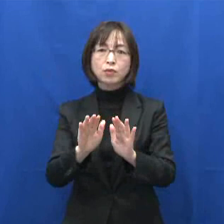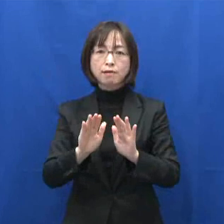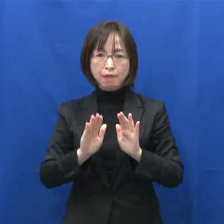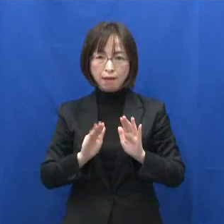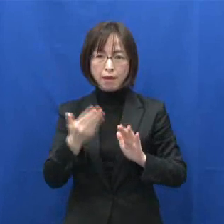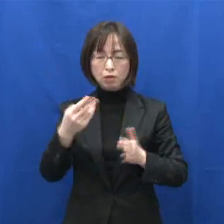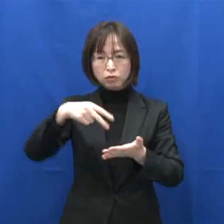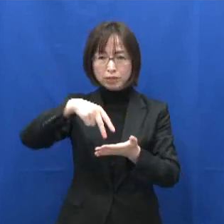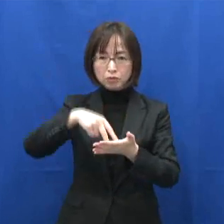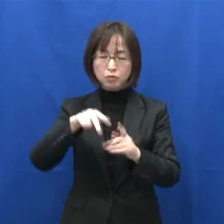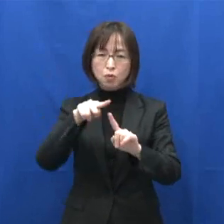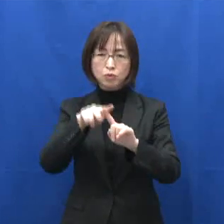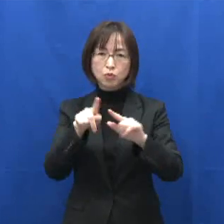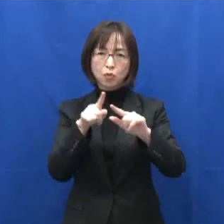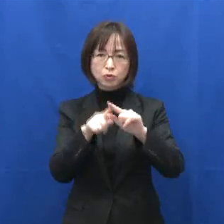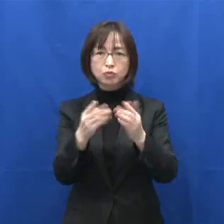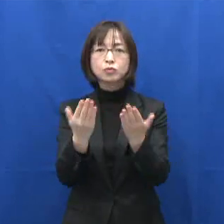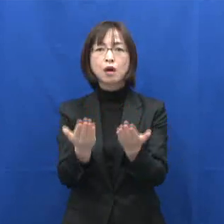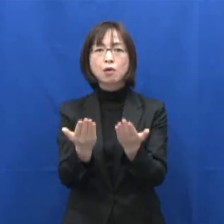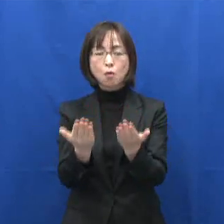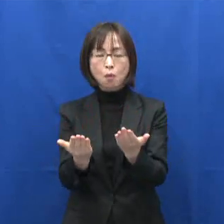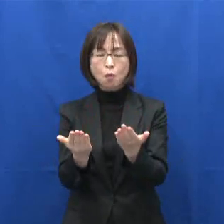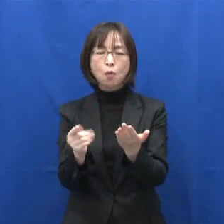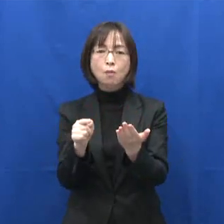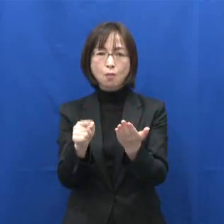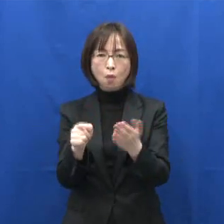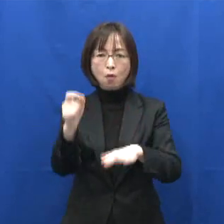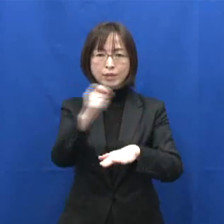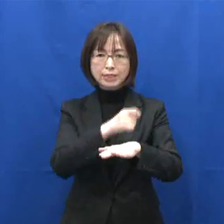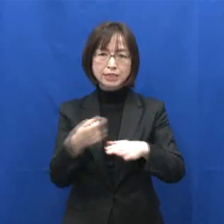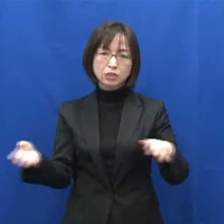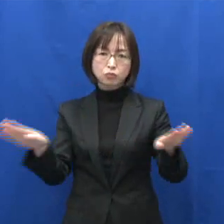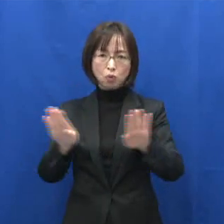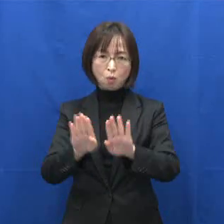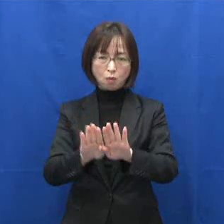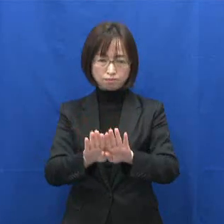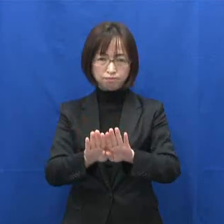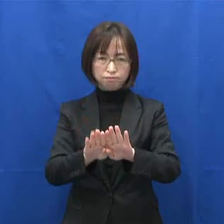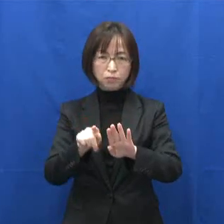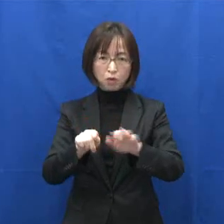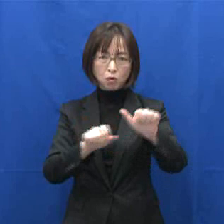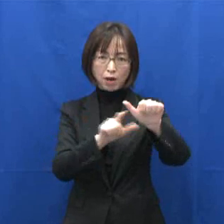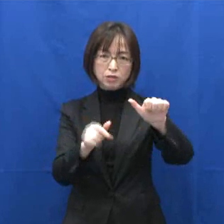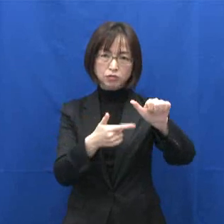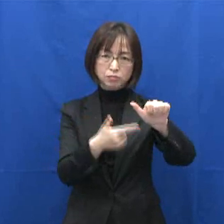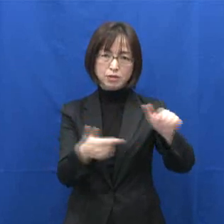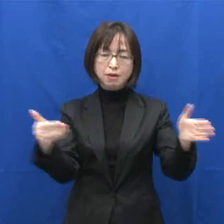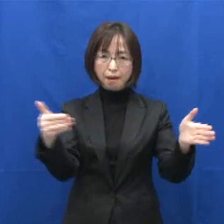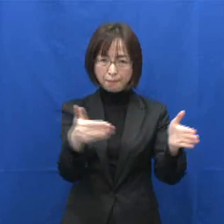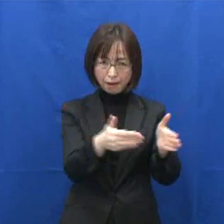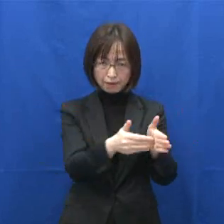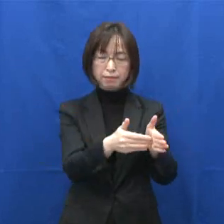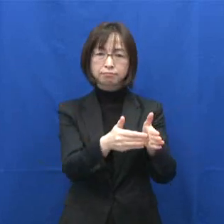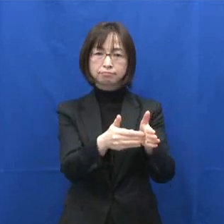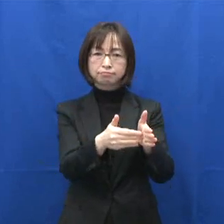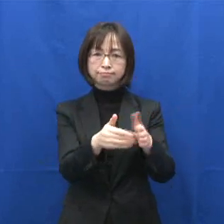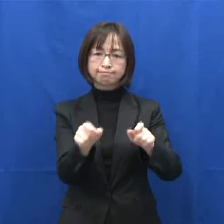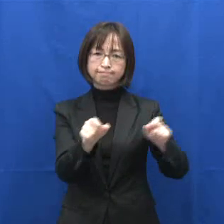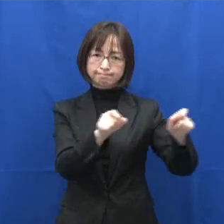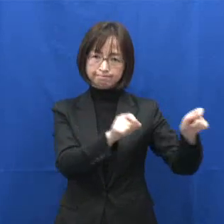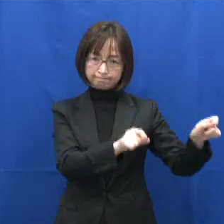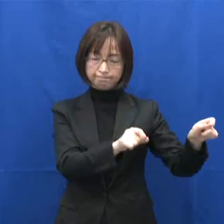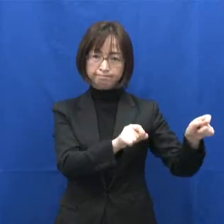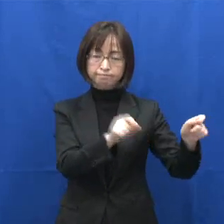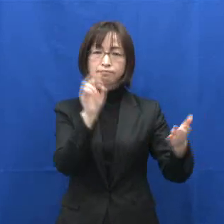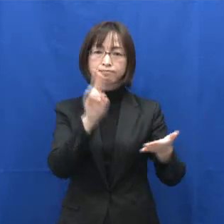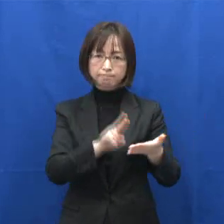区立の小学校中学校も臨時休校を5月の6日まで、延長すること